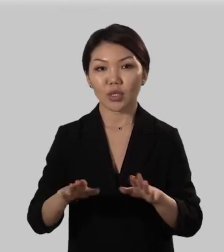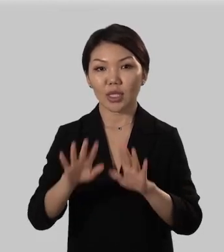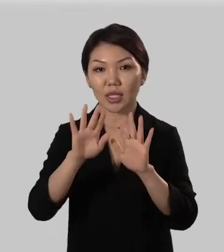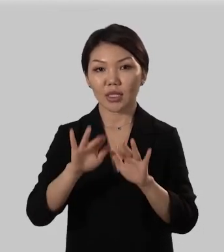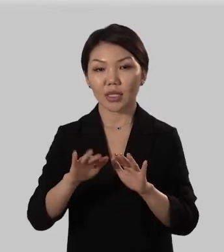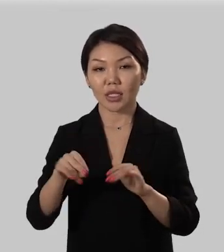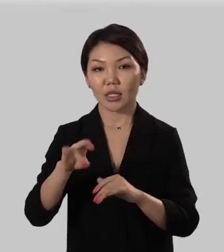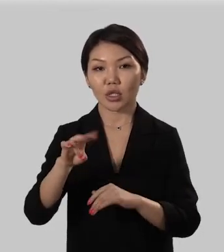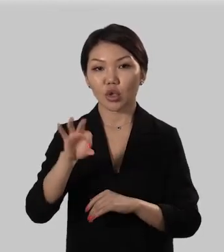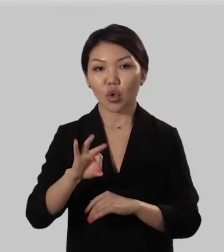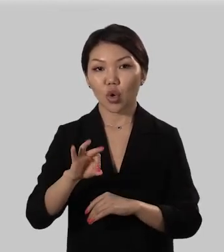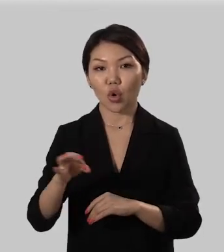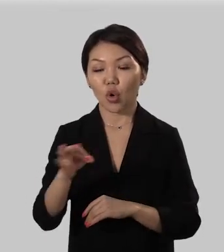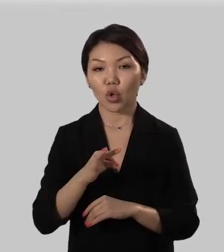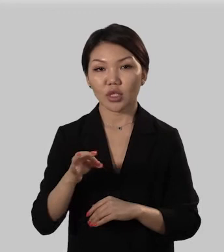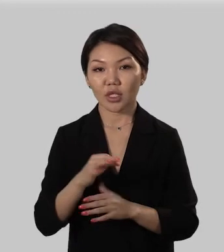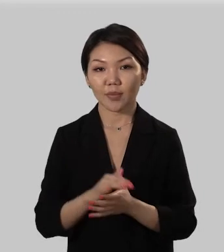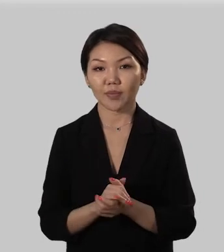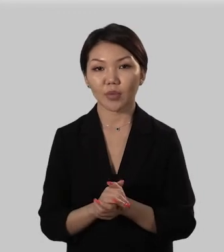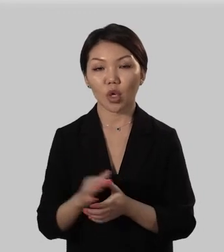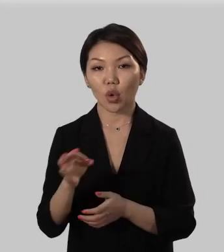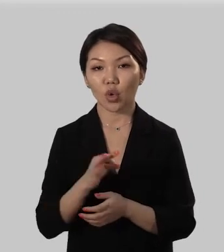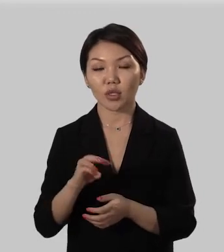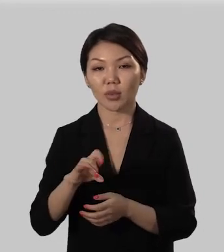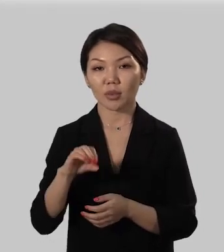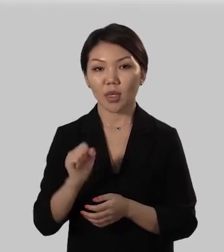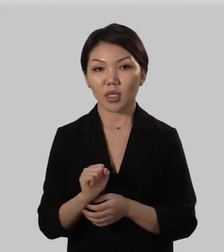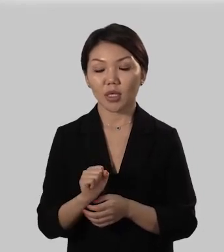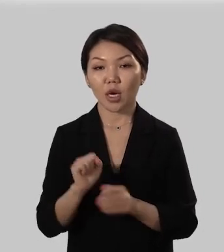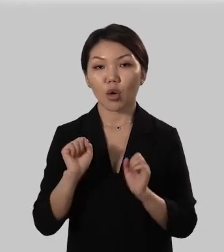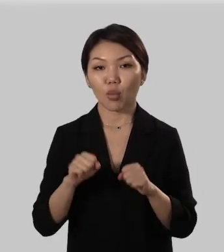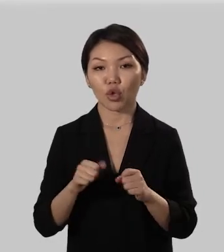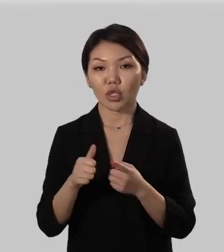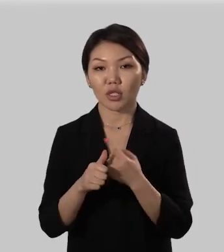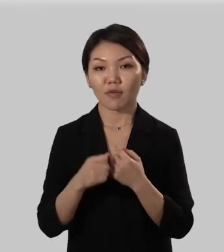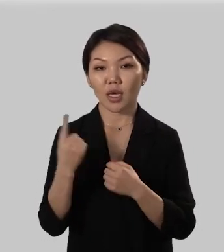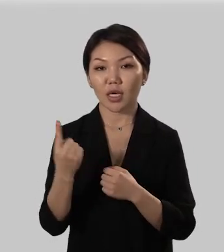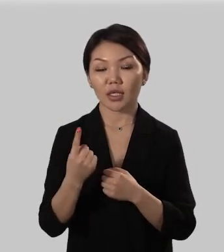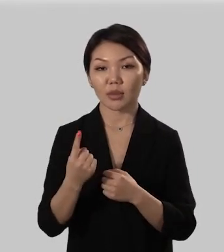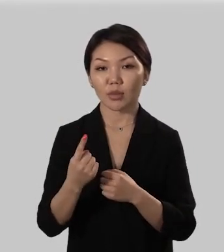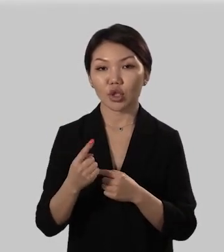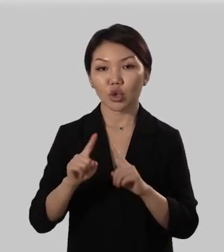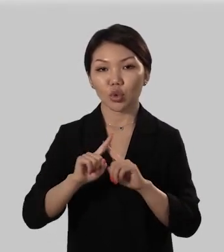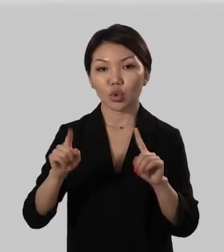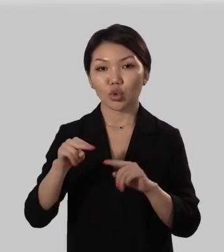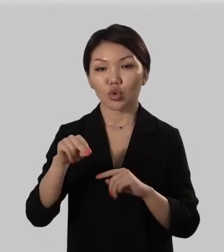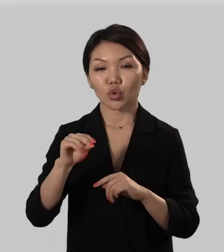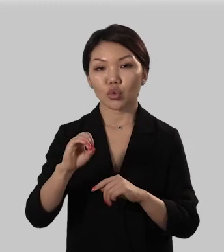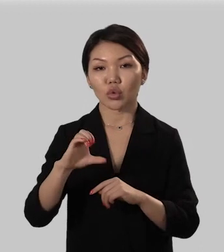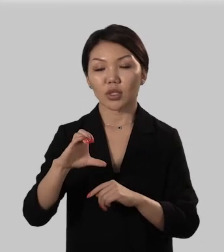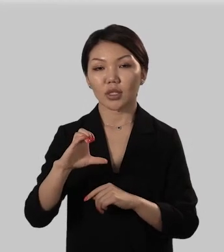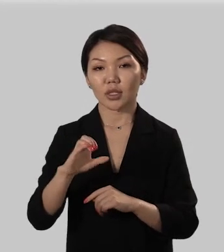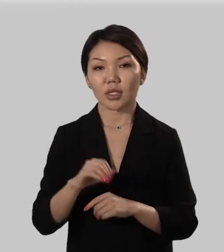глыбами озеро мир с bagheera по праву можно назвать одним из чудес света в мире есть